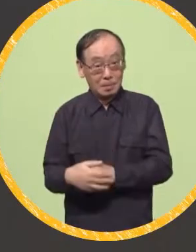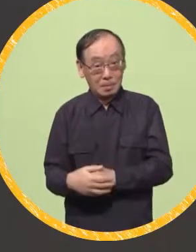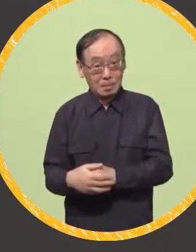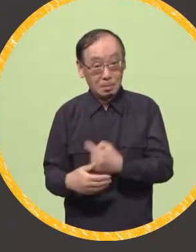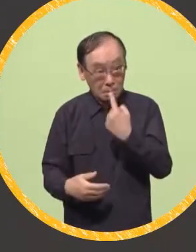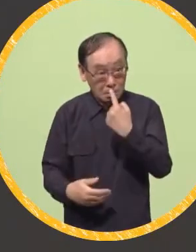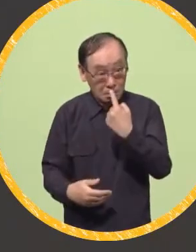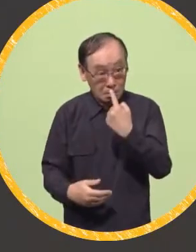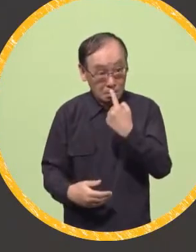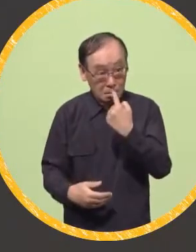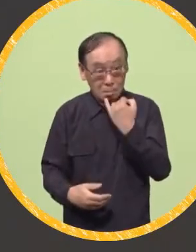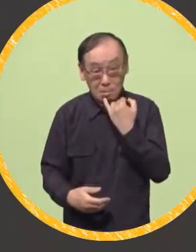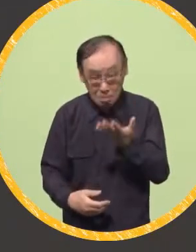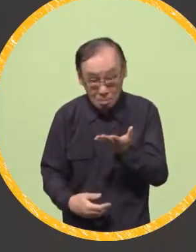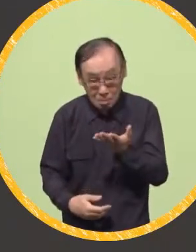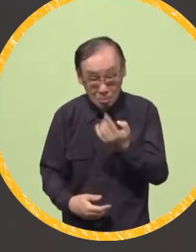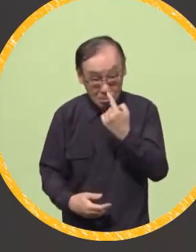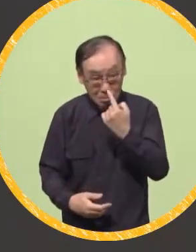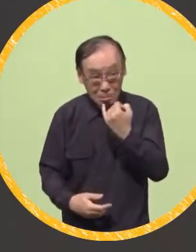シート